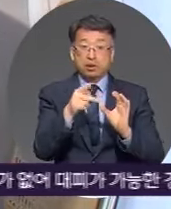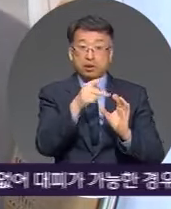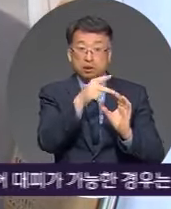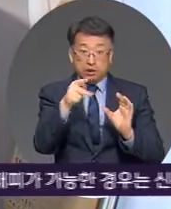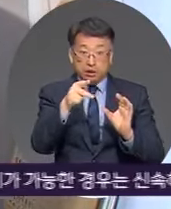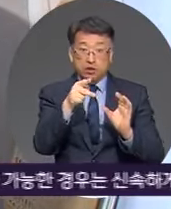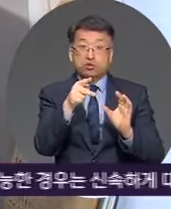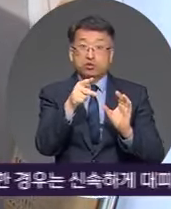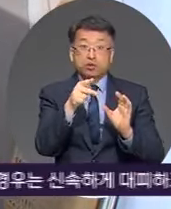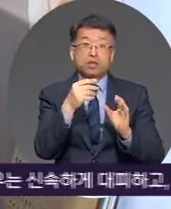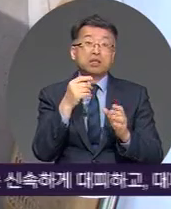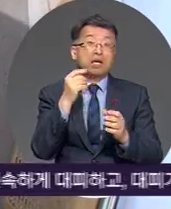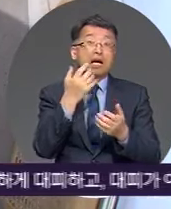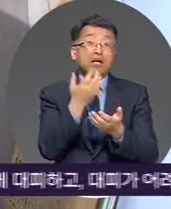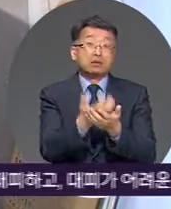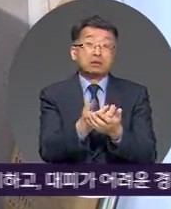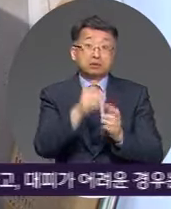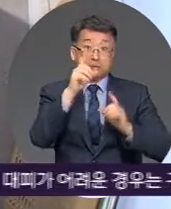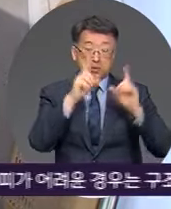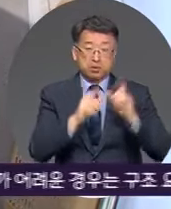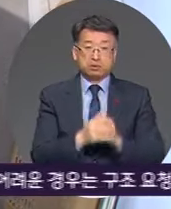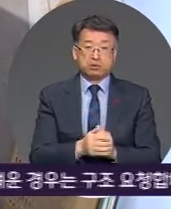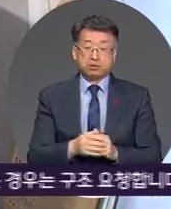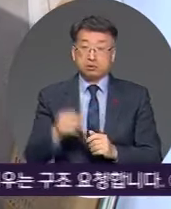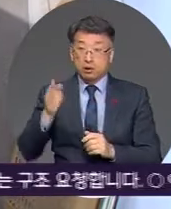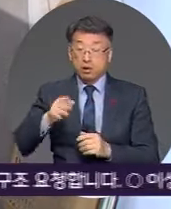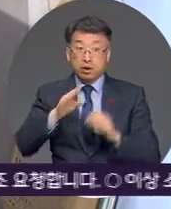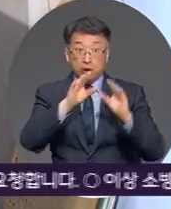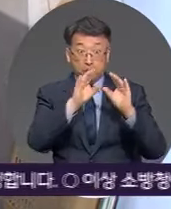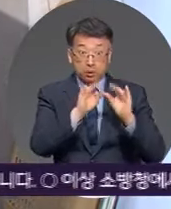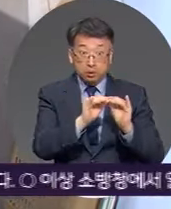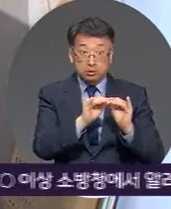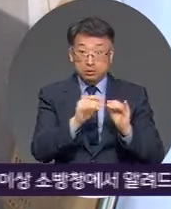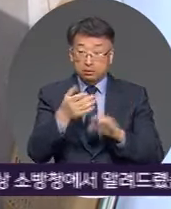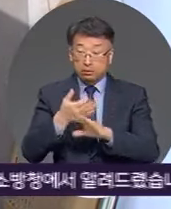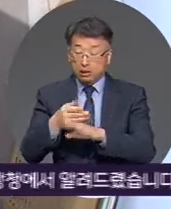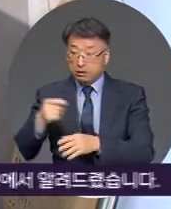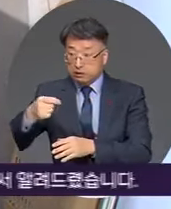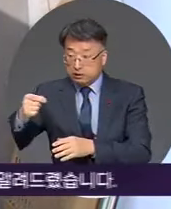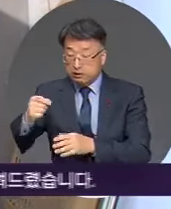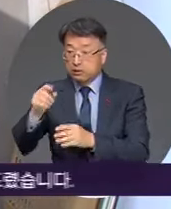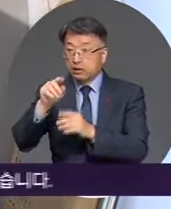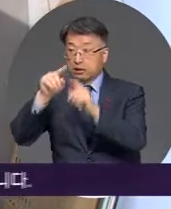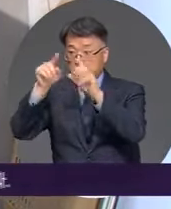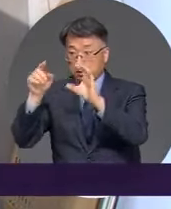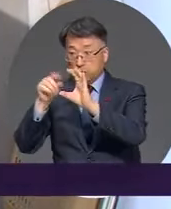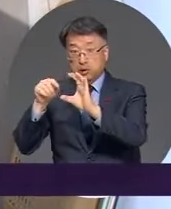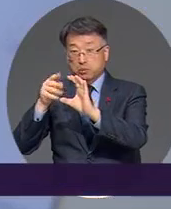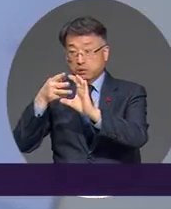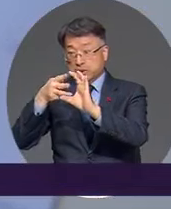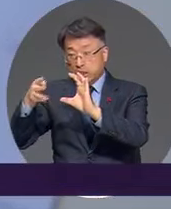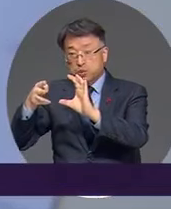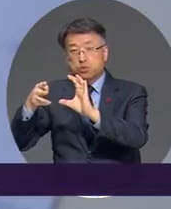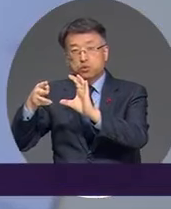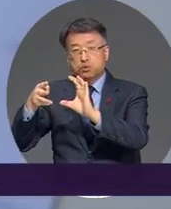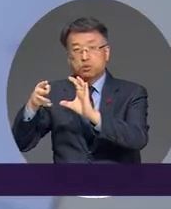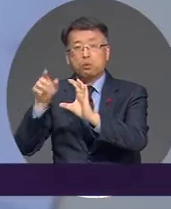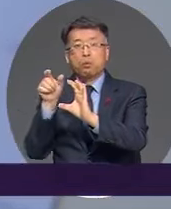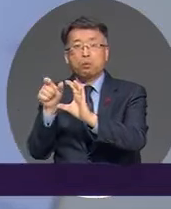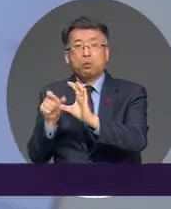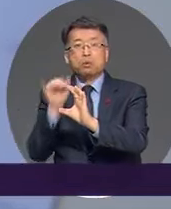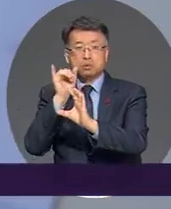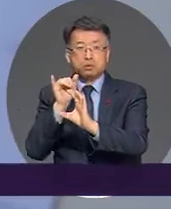예서체로 만들어졌는데요 동의서에는 새로 한 줄로 되어 있거나 다른 글씨체로 쓰인 도장이 쓰였습니다